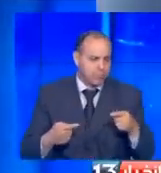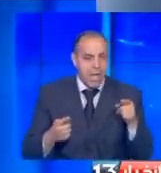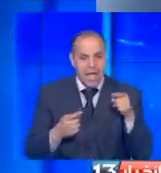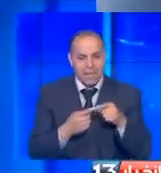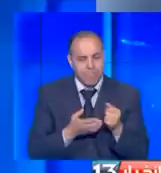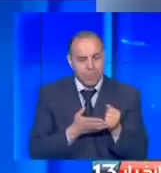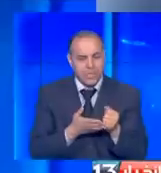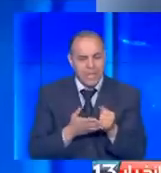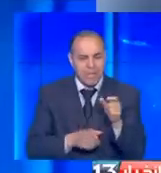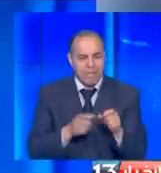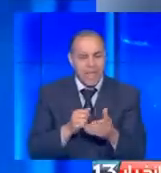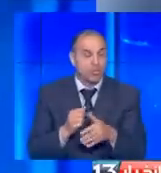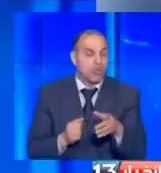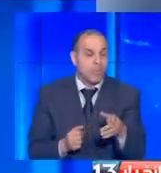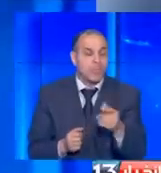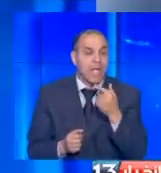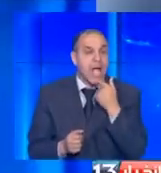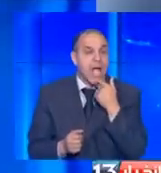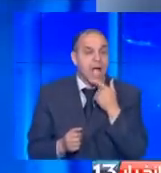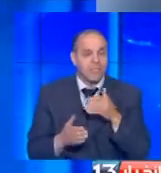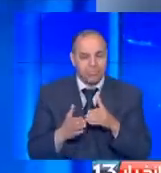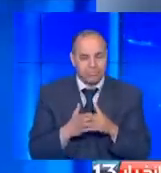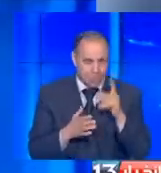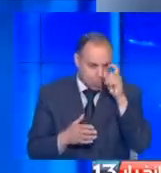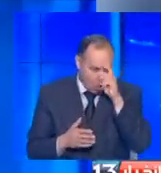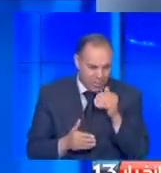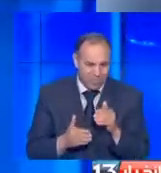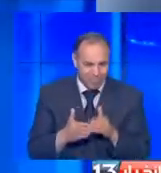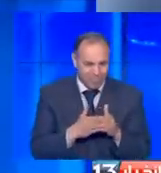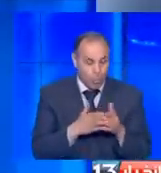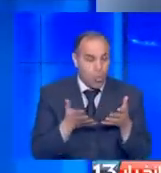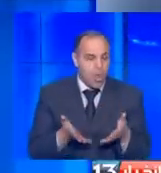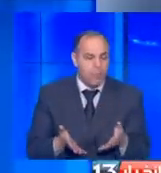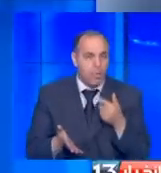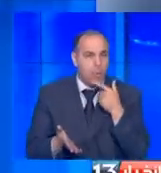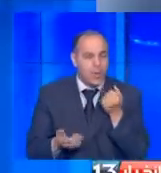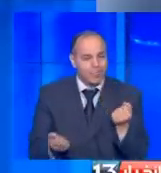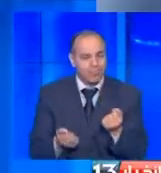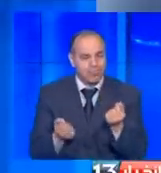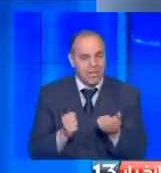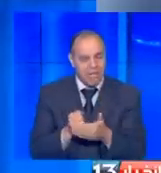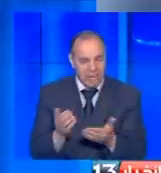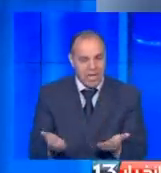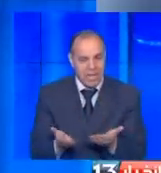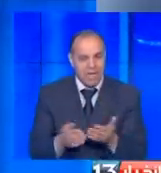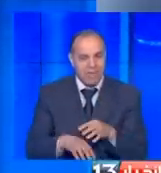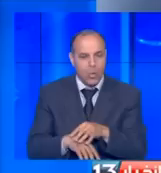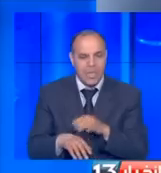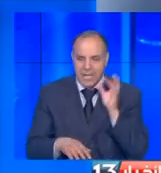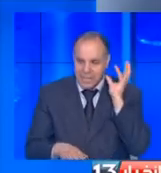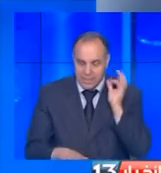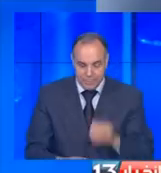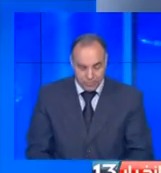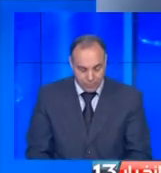بهدف مساعدة فلاحي الجهة على تجاوز الصعوبات التي يواجهونها والنهوض بالقطاع الفلاحي في ولاية